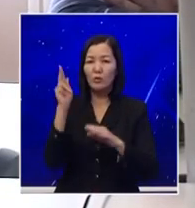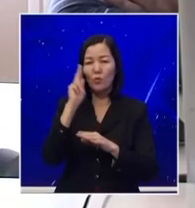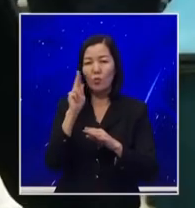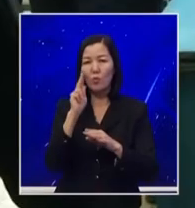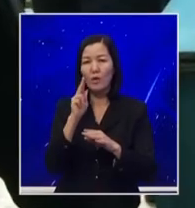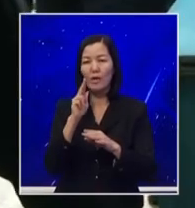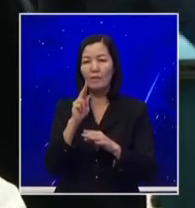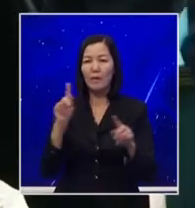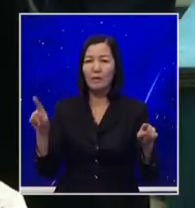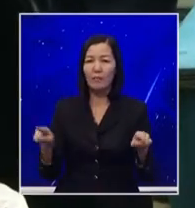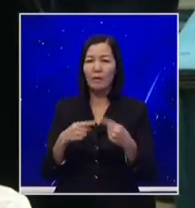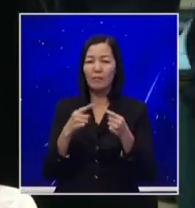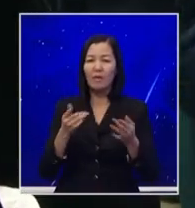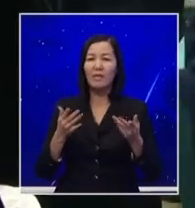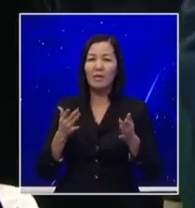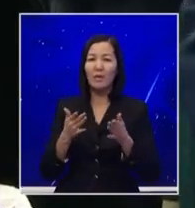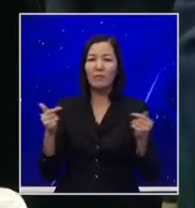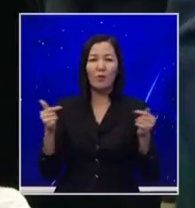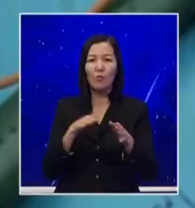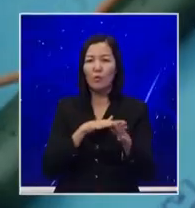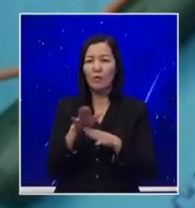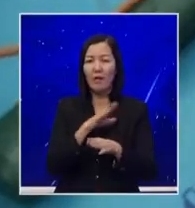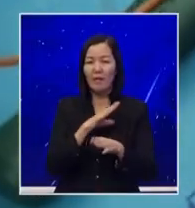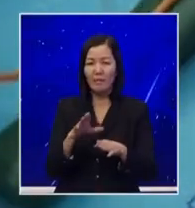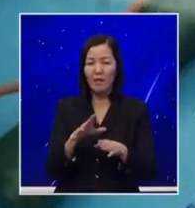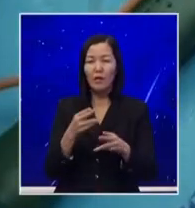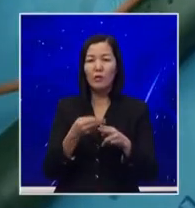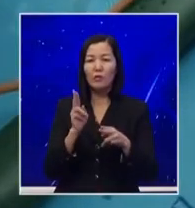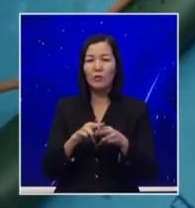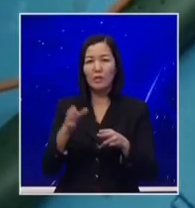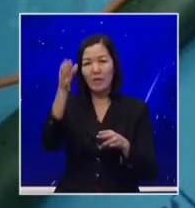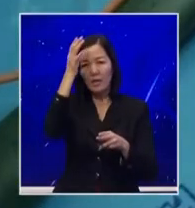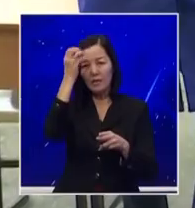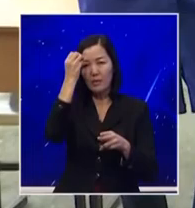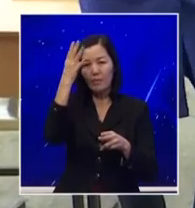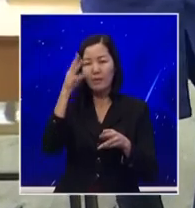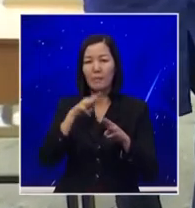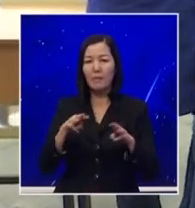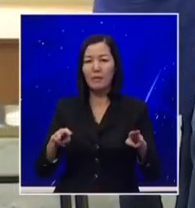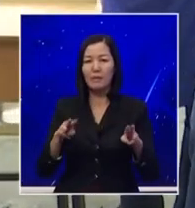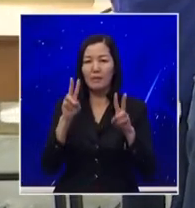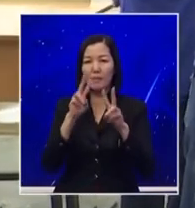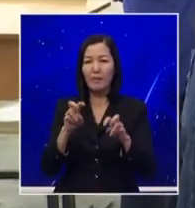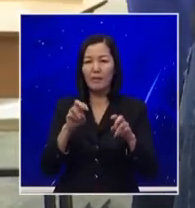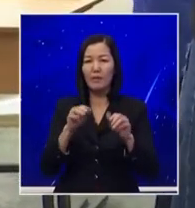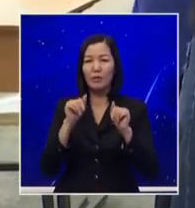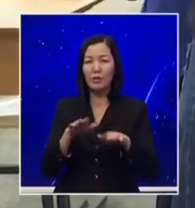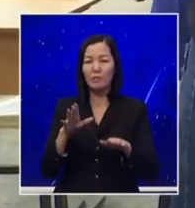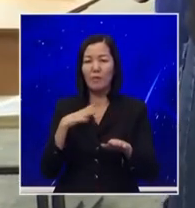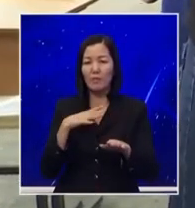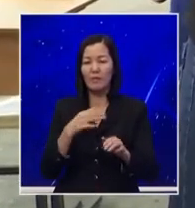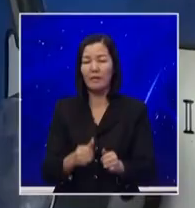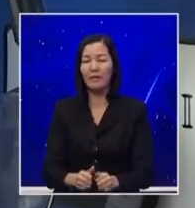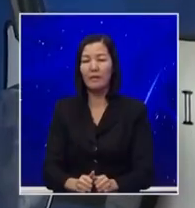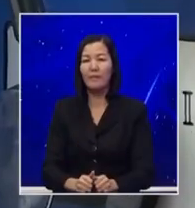оқытқанымен бейімделуге қойылатын талаптарын орындай алмай отыр. Осы орайда білім және ғылым министрлігі жүргізілген мониторинг осындай шешім қабылдауға